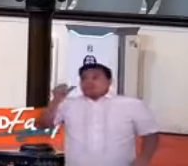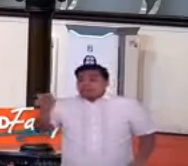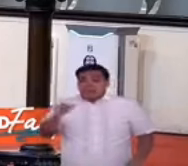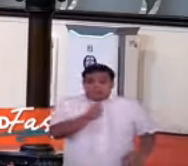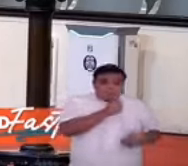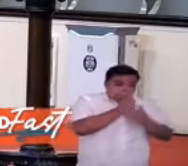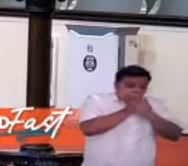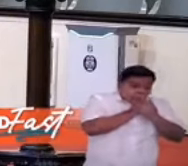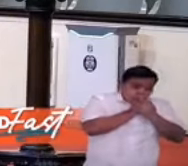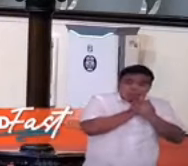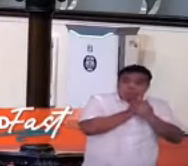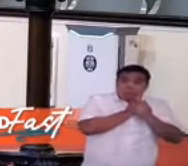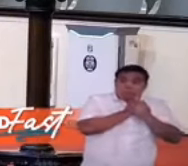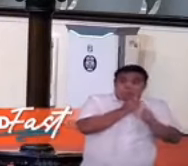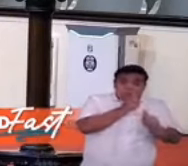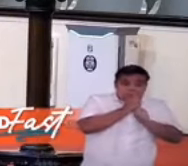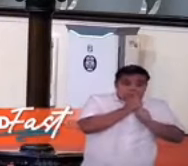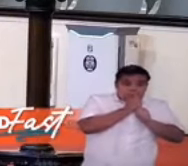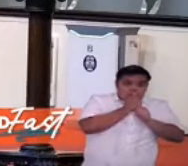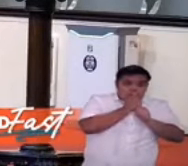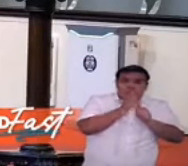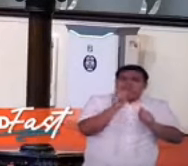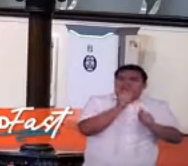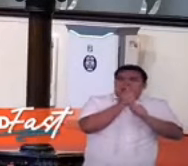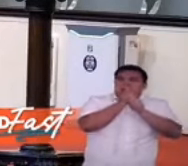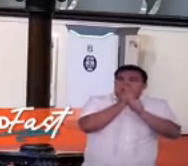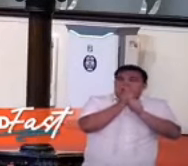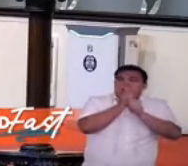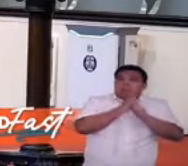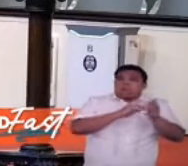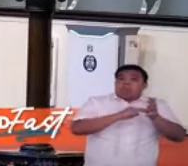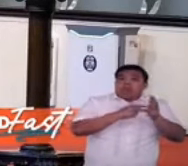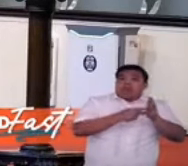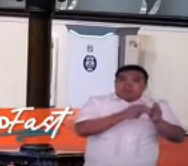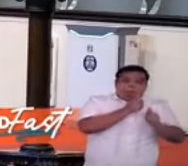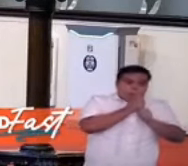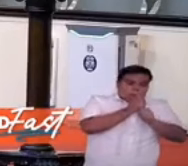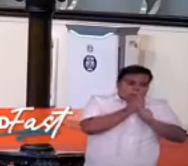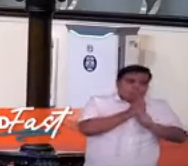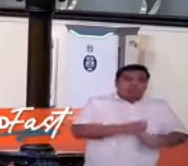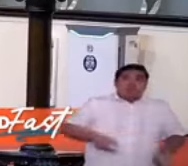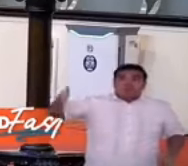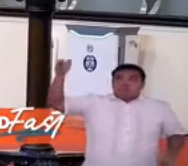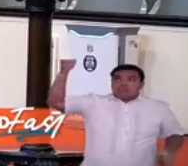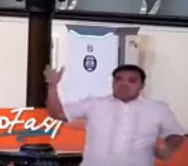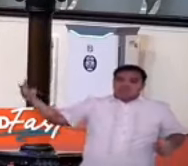secret, what does a secret mean? It means it is a secret.